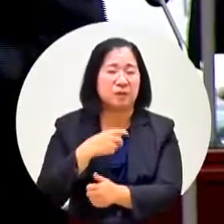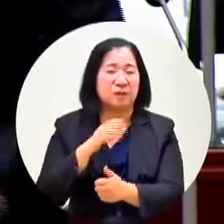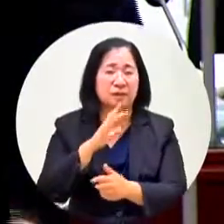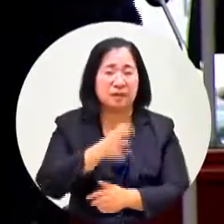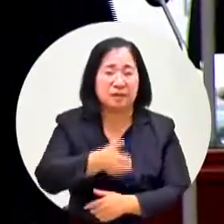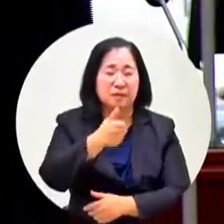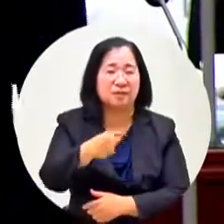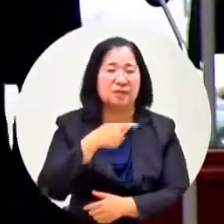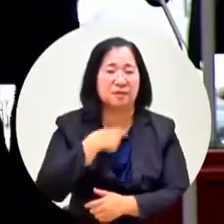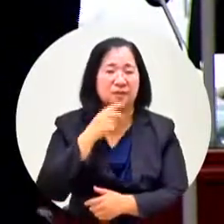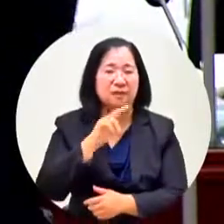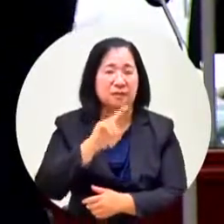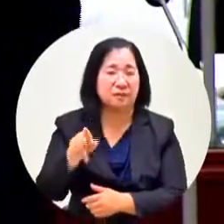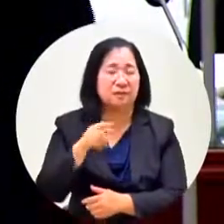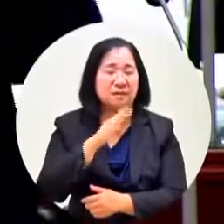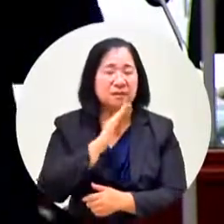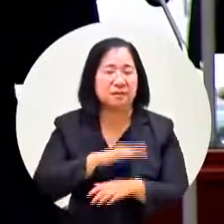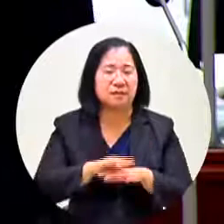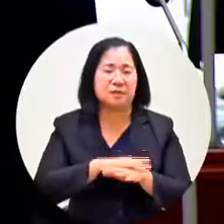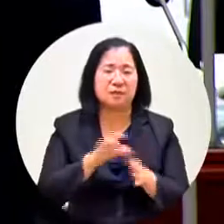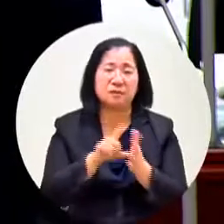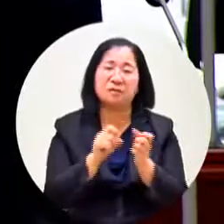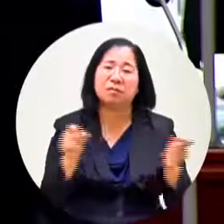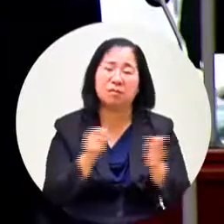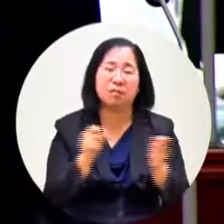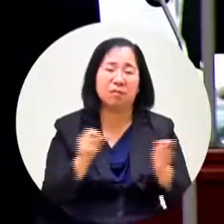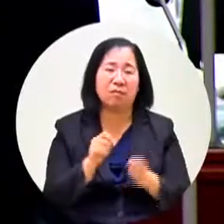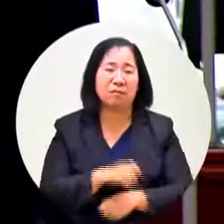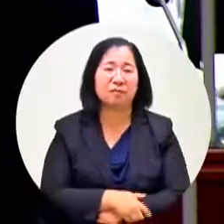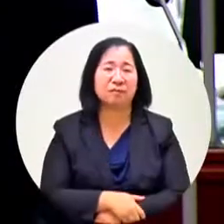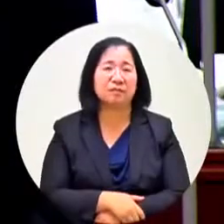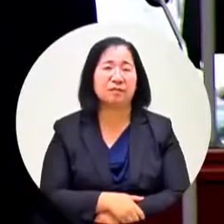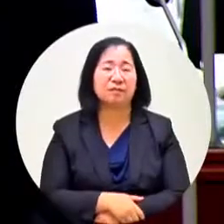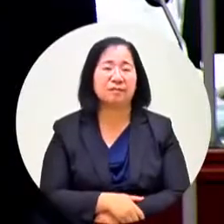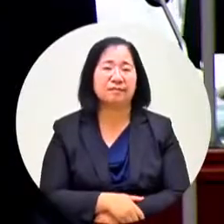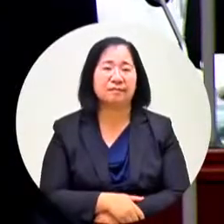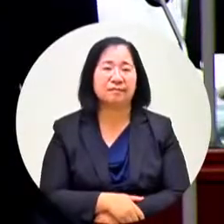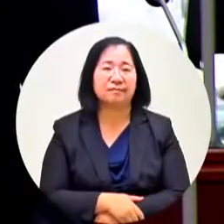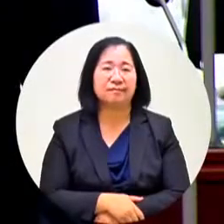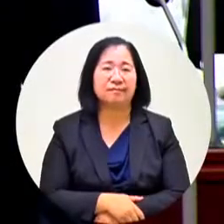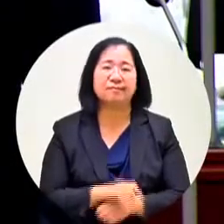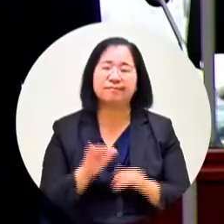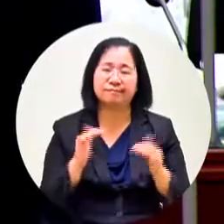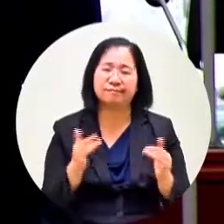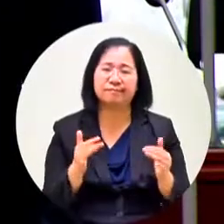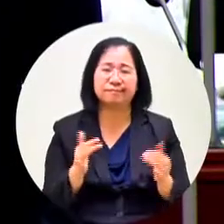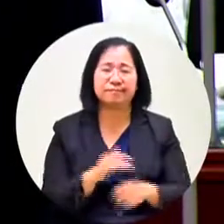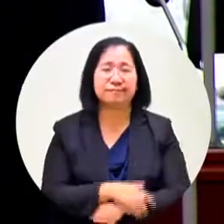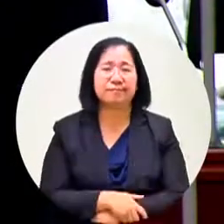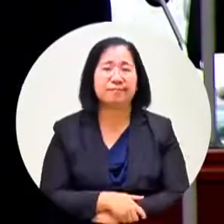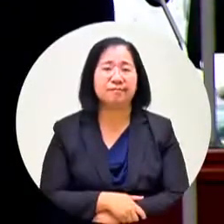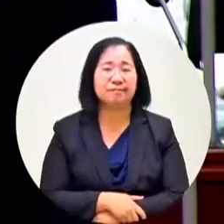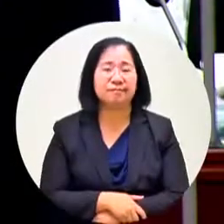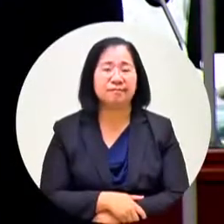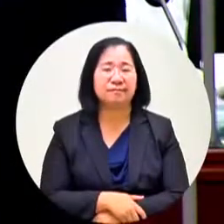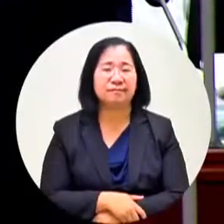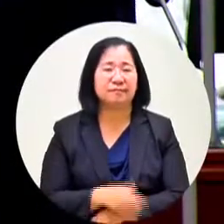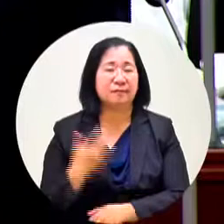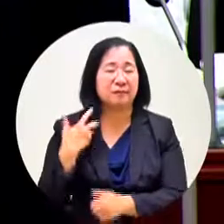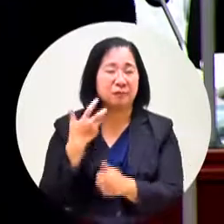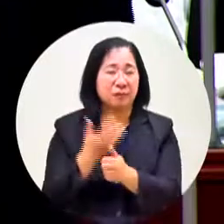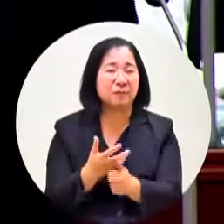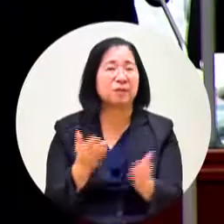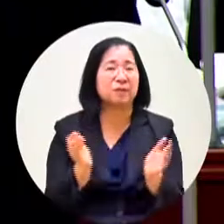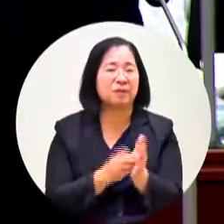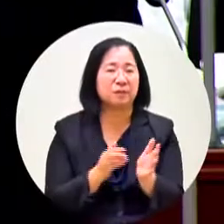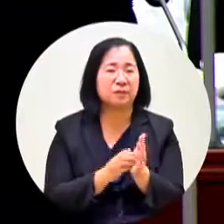啊，有才是讲要看会当请第三方公证单位重新鉴证，啊，恁有做无咧？恁有咧